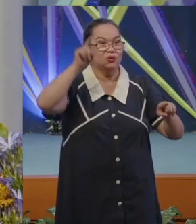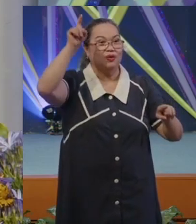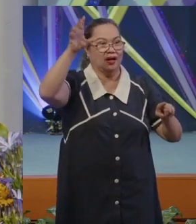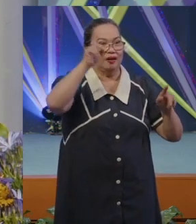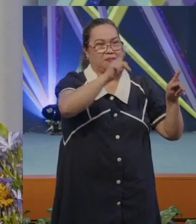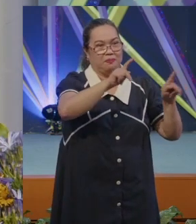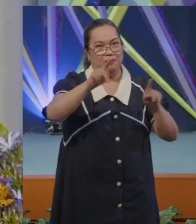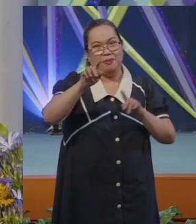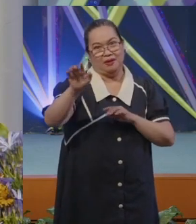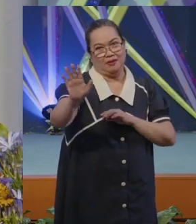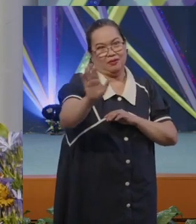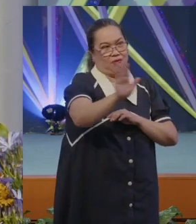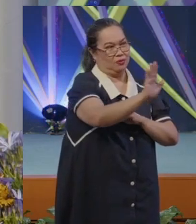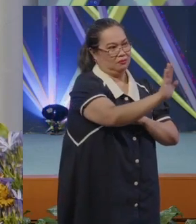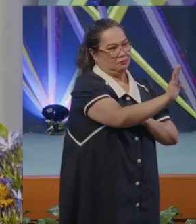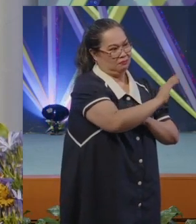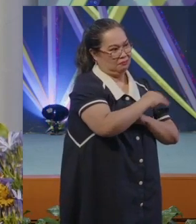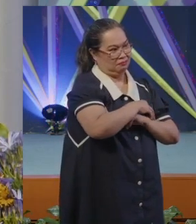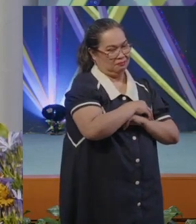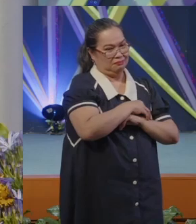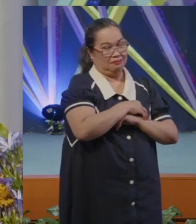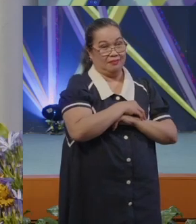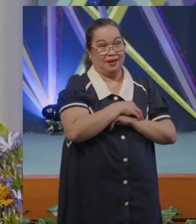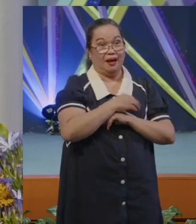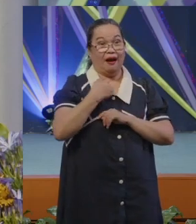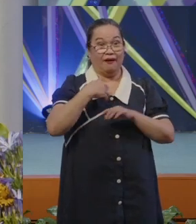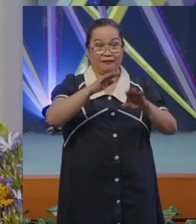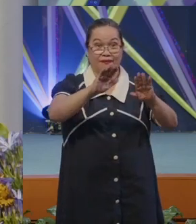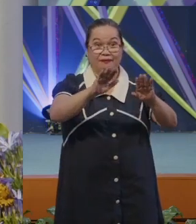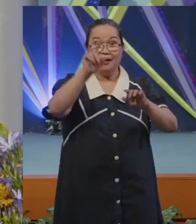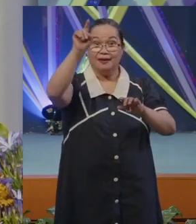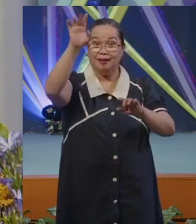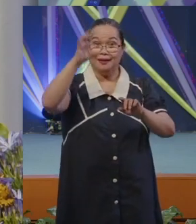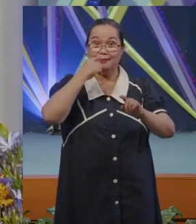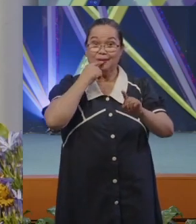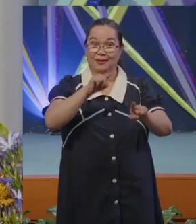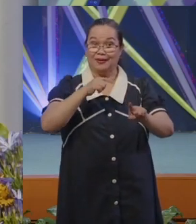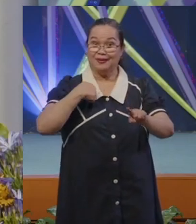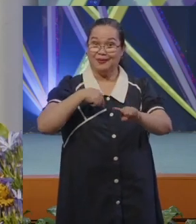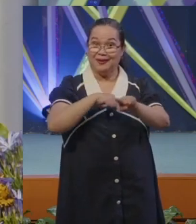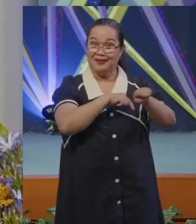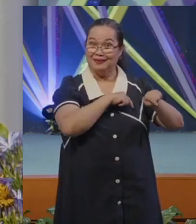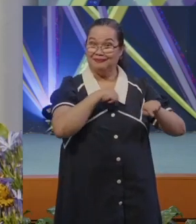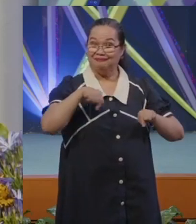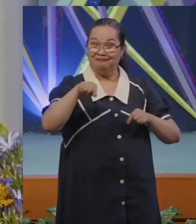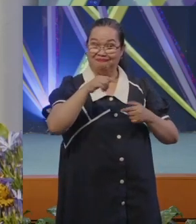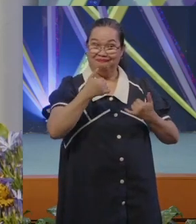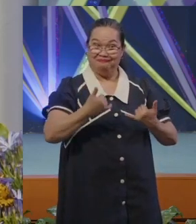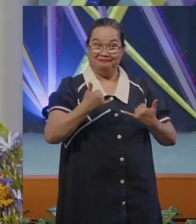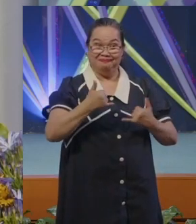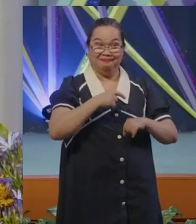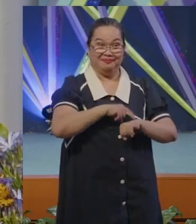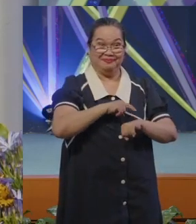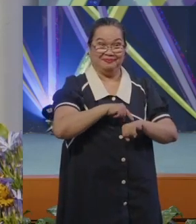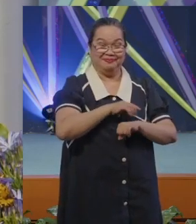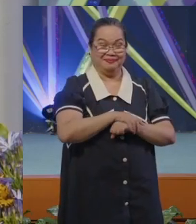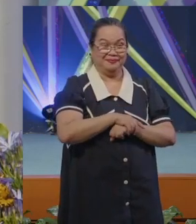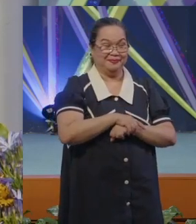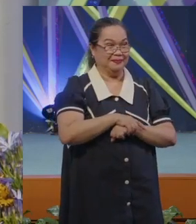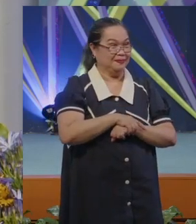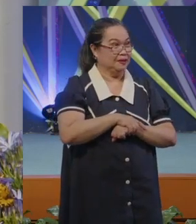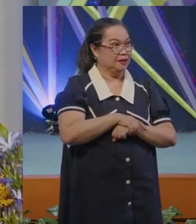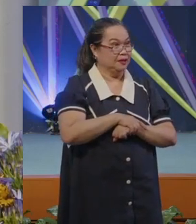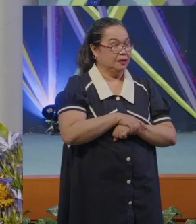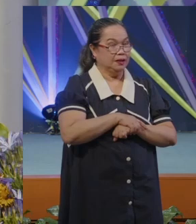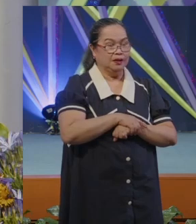sa inyo. Meron ding komisyon sa atin ang ating Panginoon ngayong mga panahon natin.